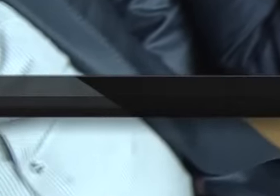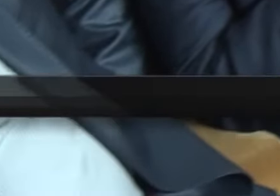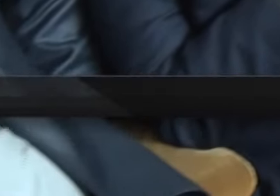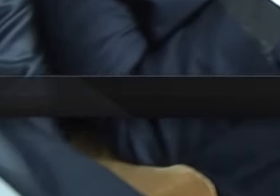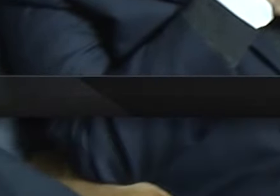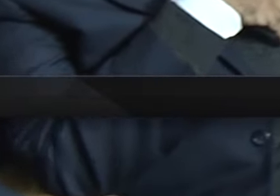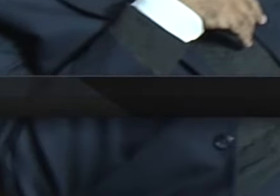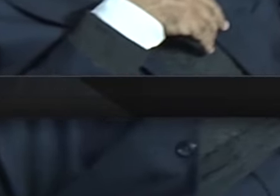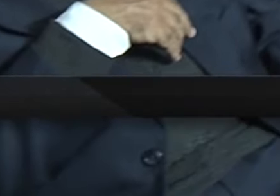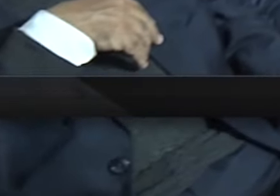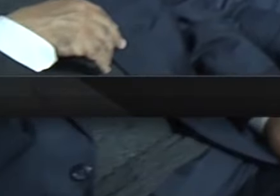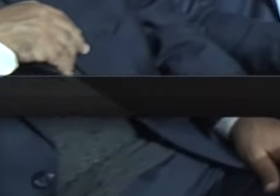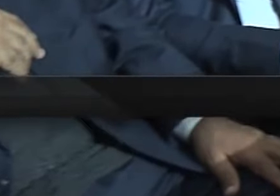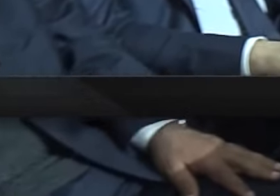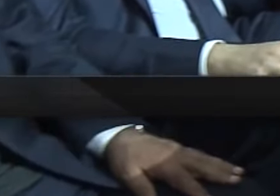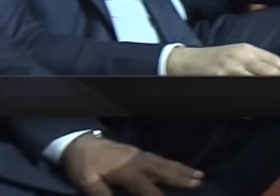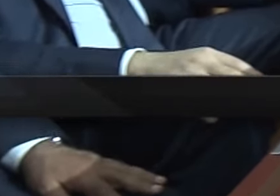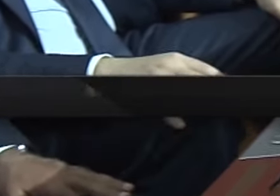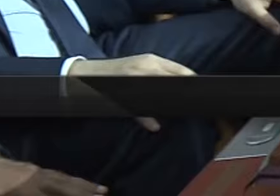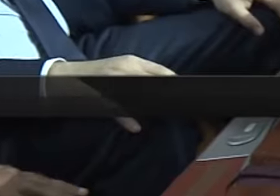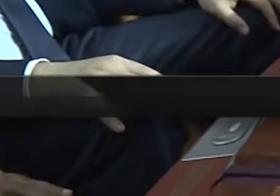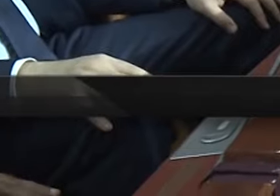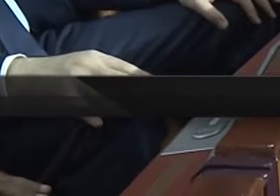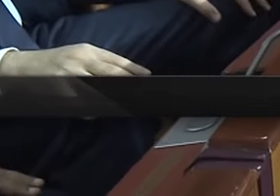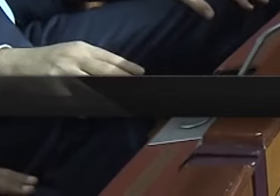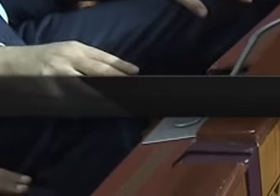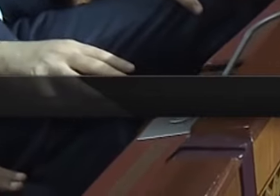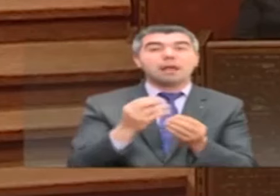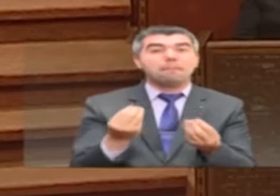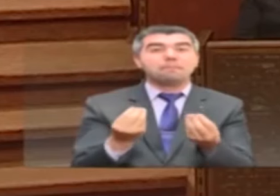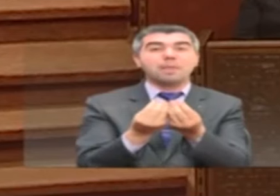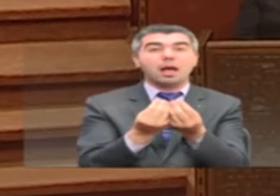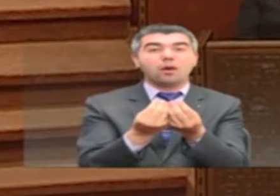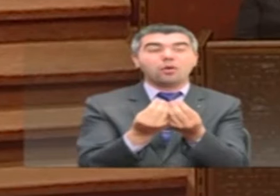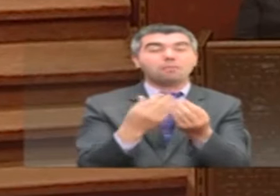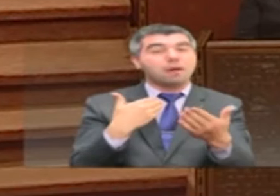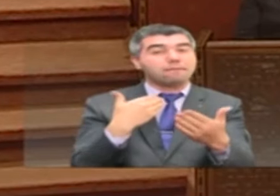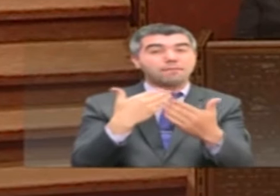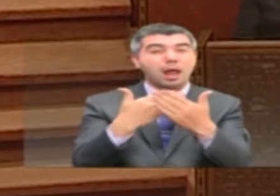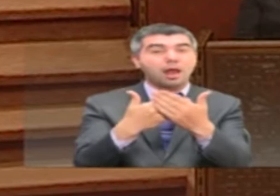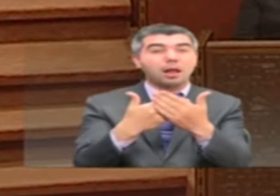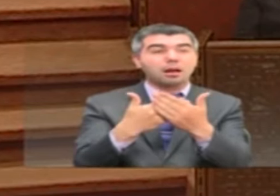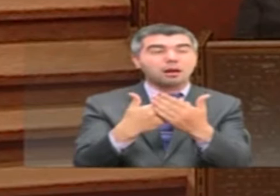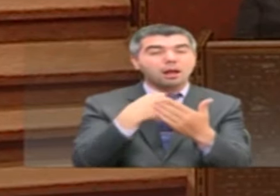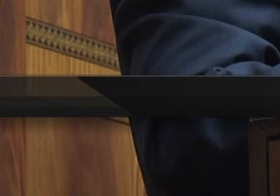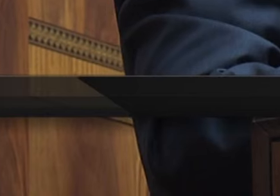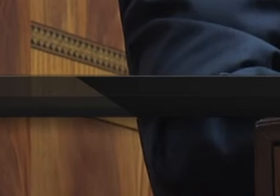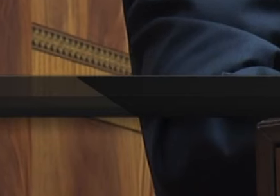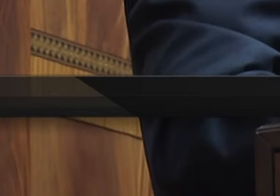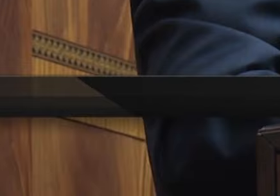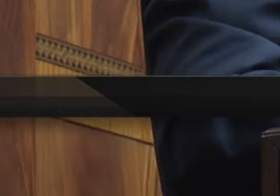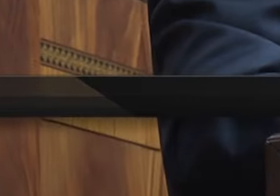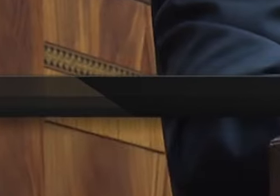واضحا بعد ما كان يلفه بعض الغموض والحديث هنا عن حزب الاستقلال الذي اكد نور الدين